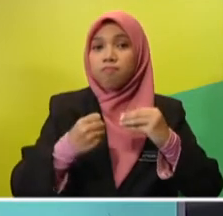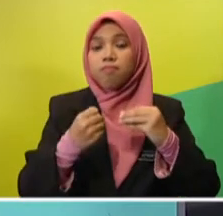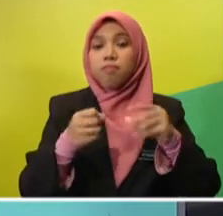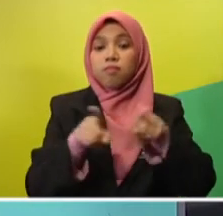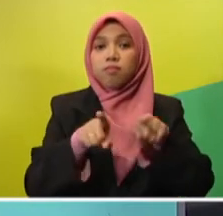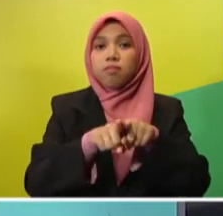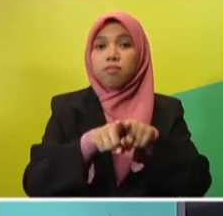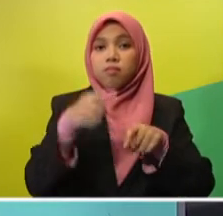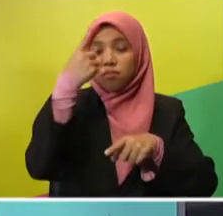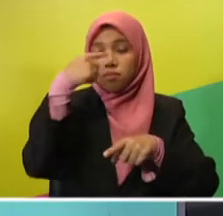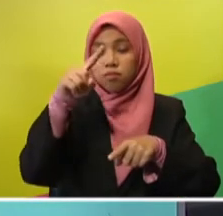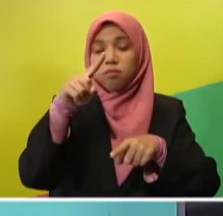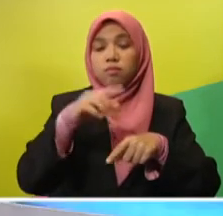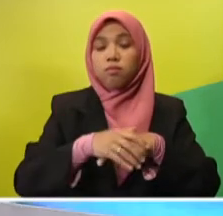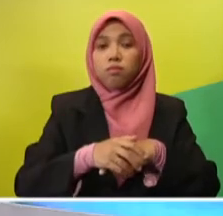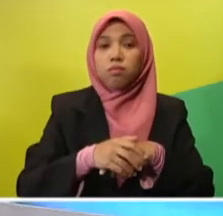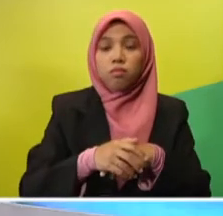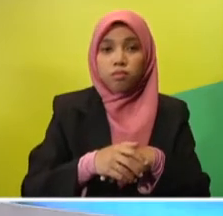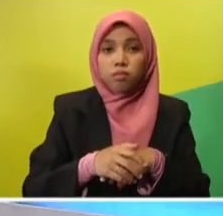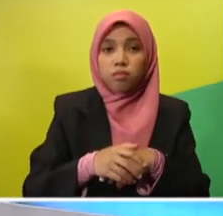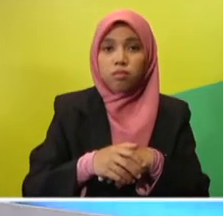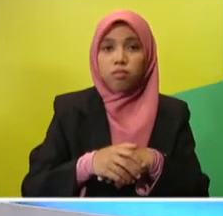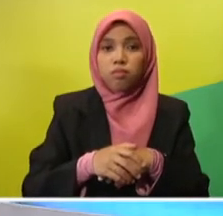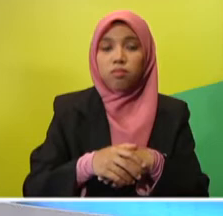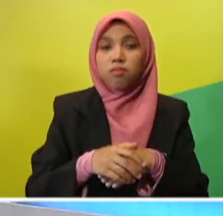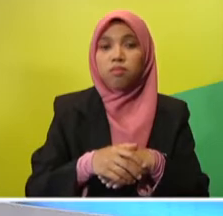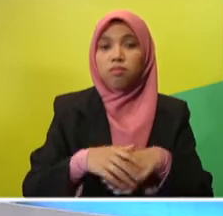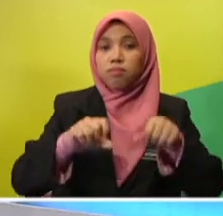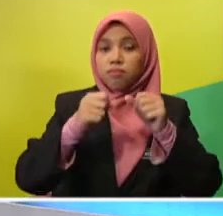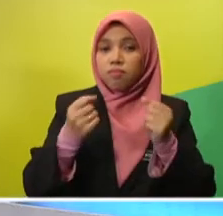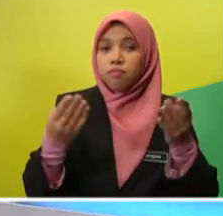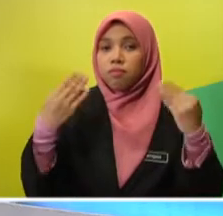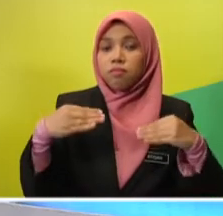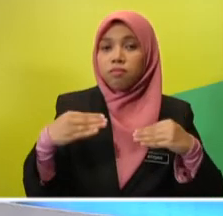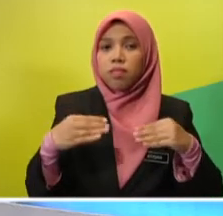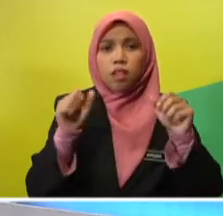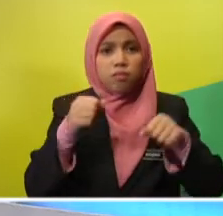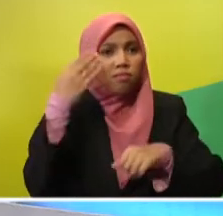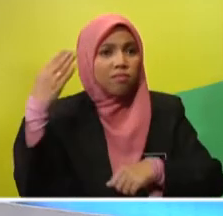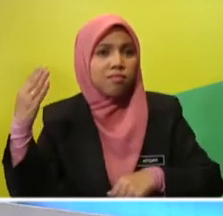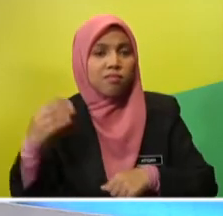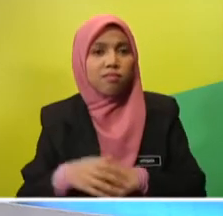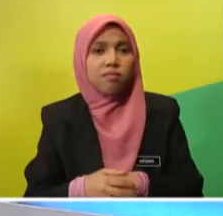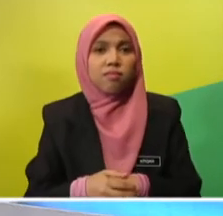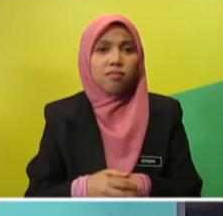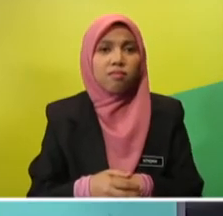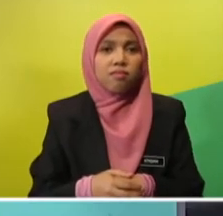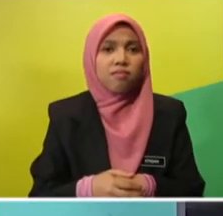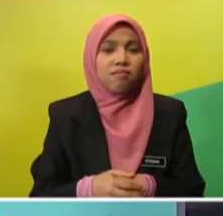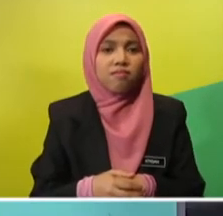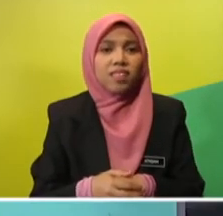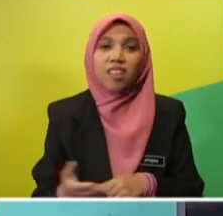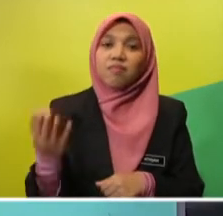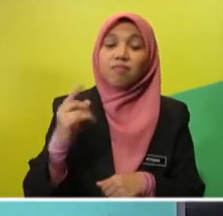Okey, Kak Rina boleh bayangkan tak macam mana situasi ini? Saya rasa saya boleh bayangkan, cikgu. Okey, untuk lihat dengan lebih dekat, mari kita